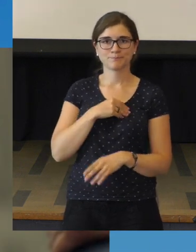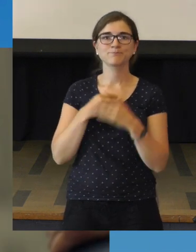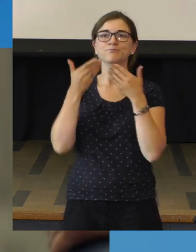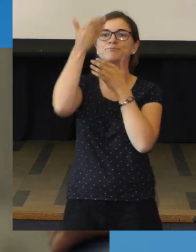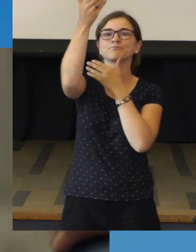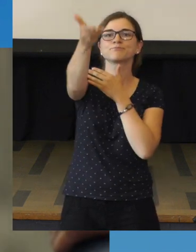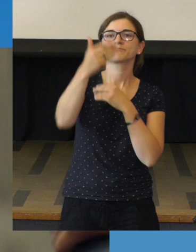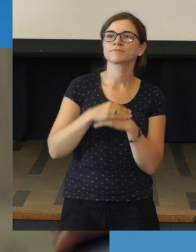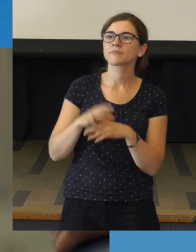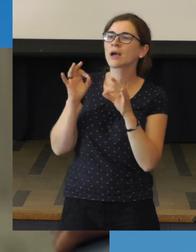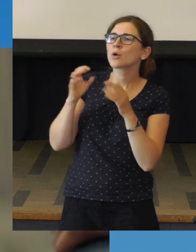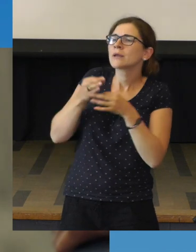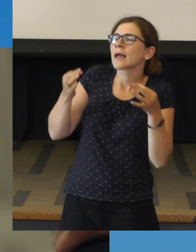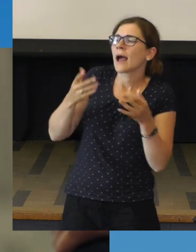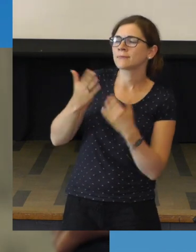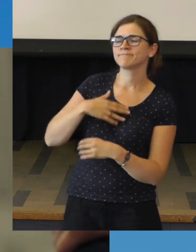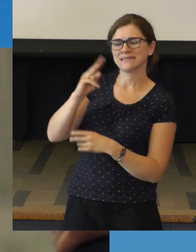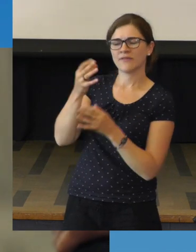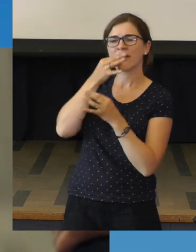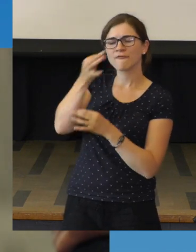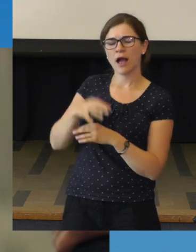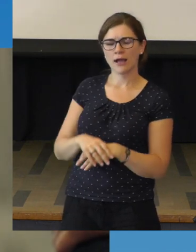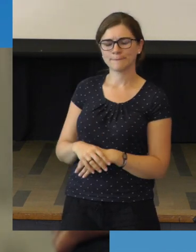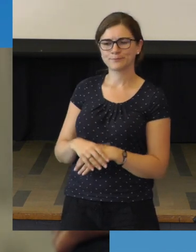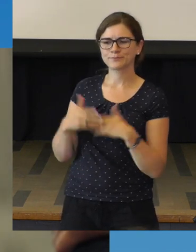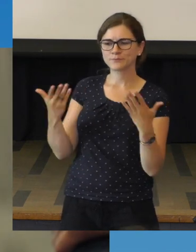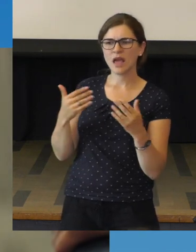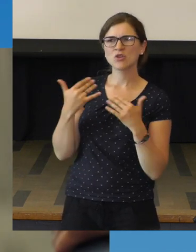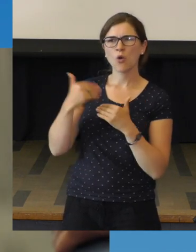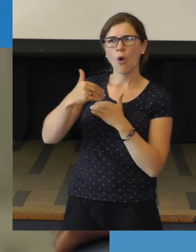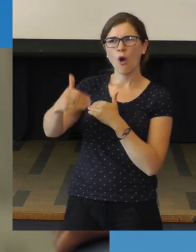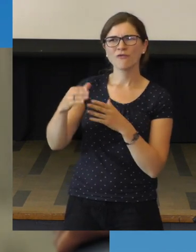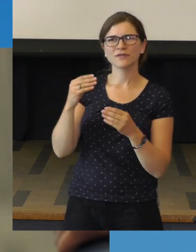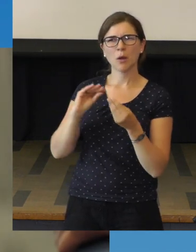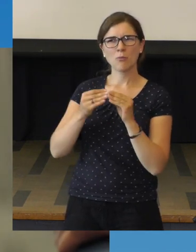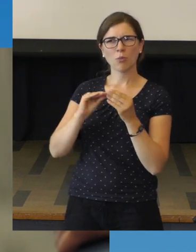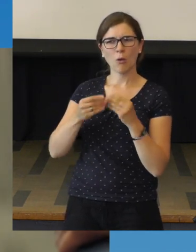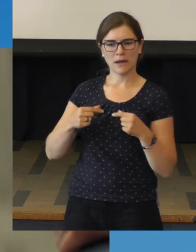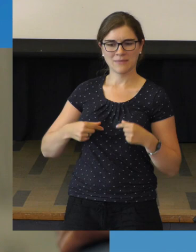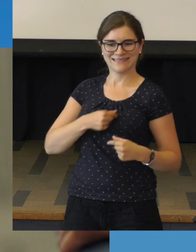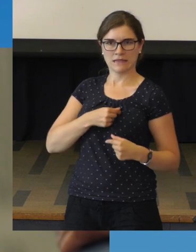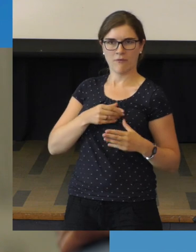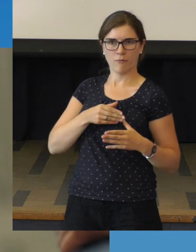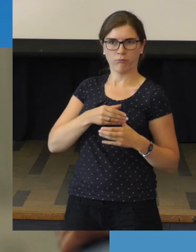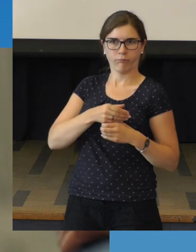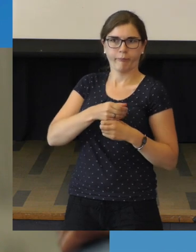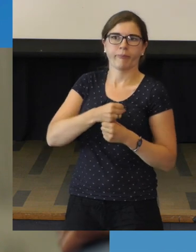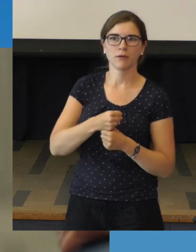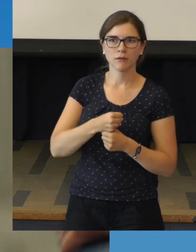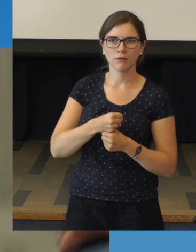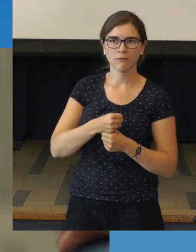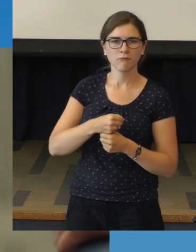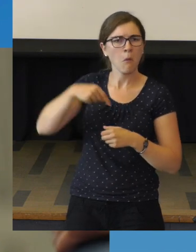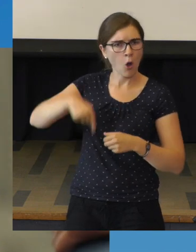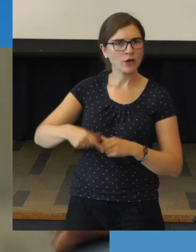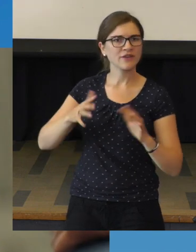zwei Fragen. Frage 1, man hört häufig, dass Stents sich wieder zusetzen. Wie groß ist heutzutage die Wahrscheinlichkeit, dass das